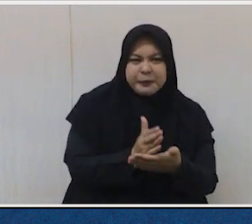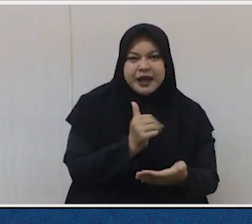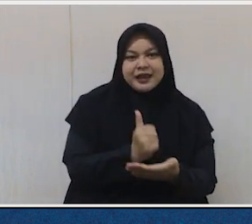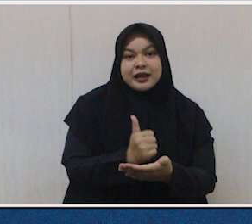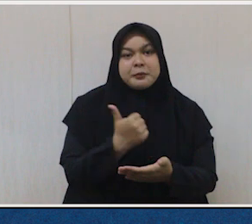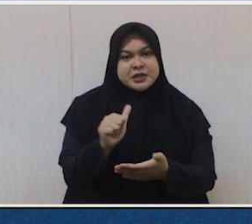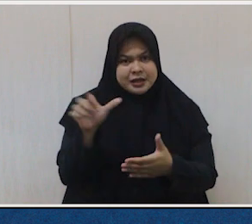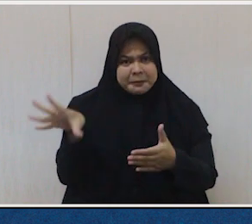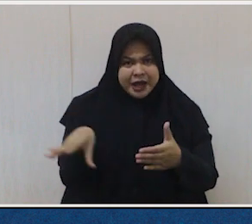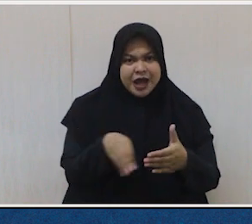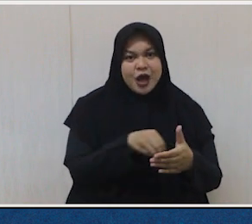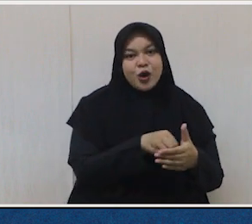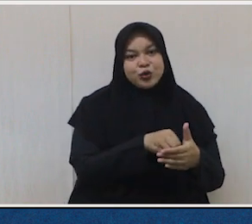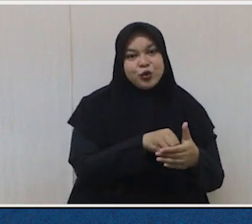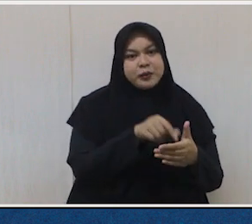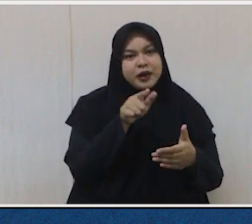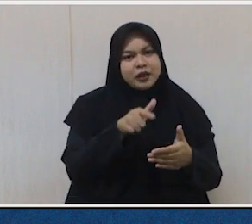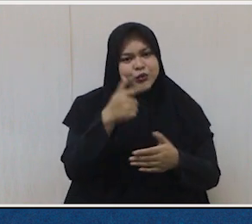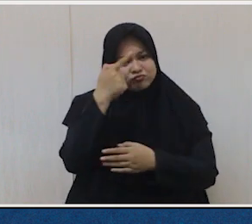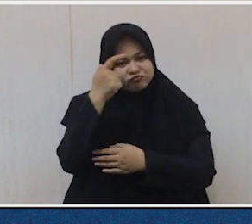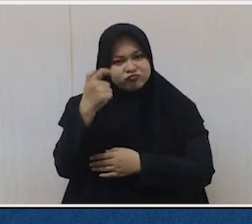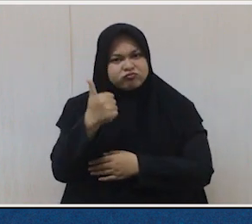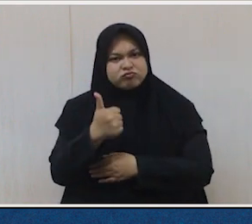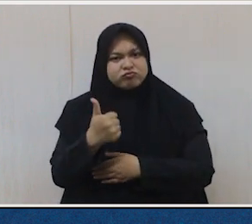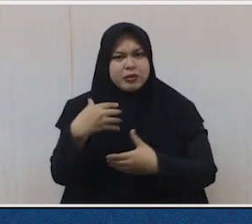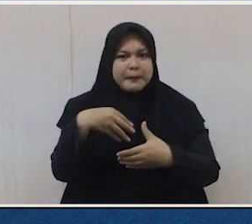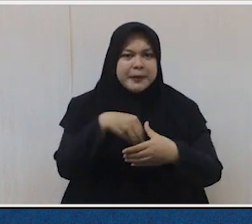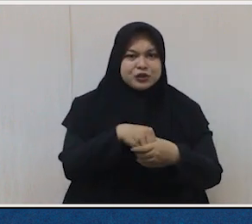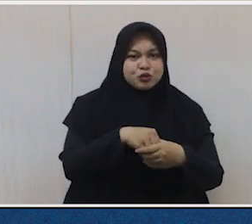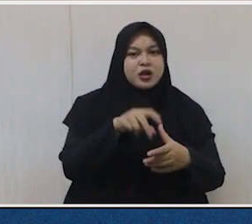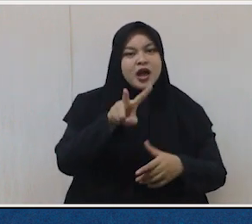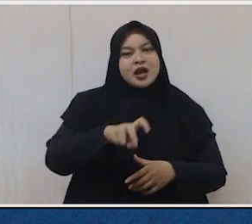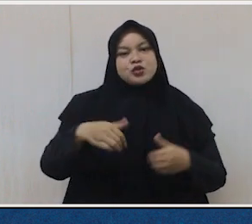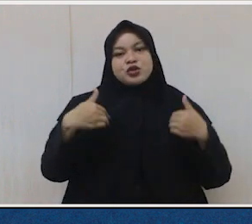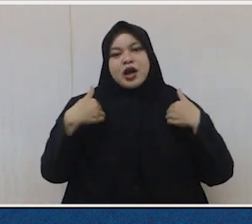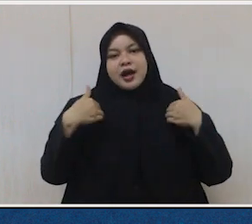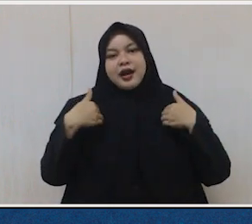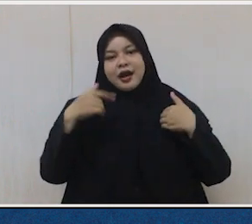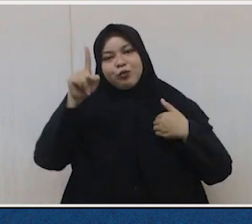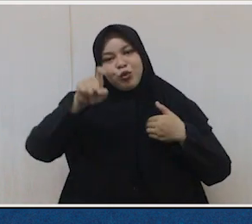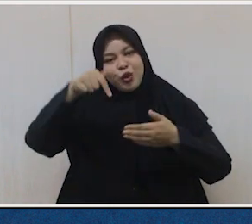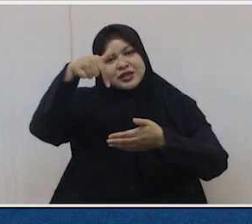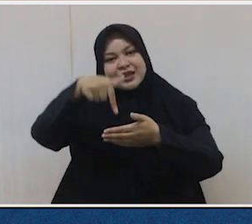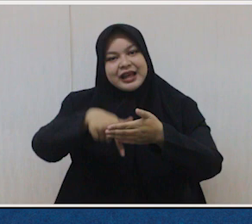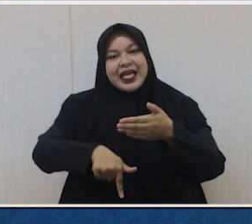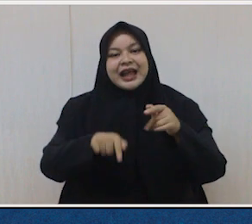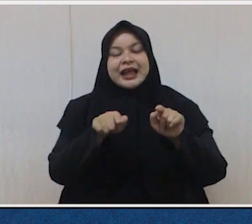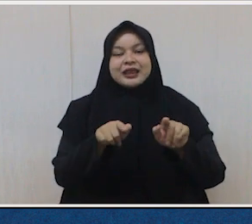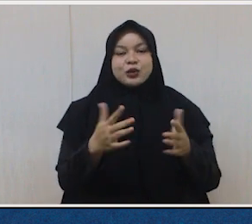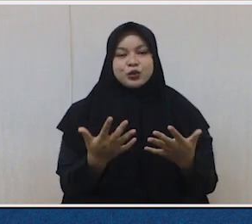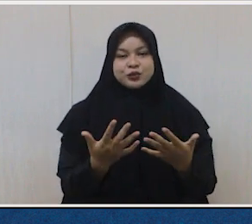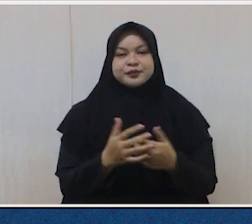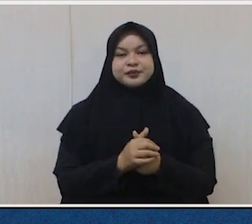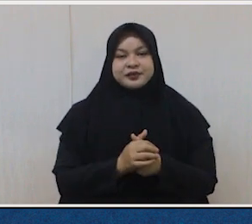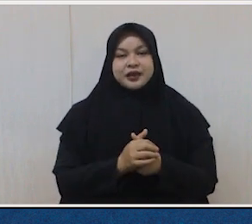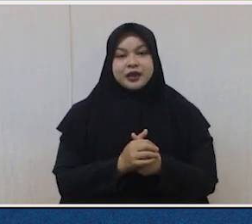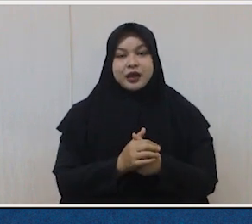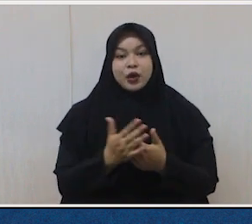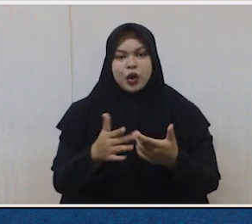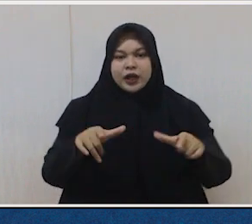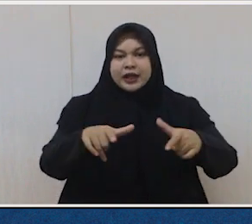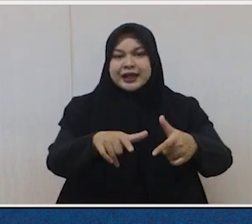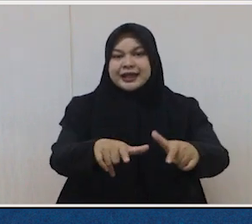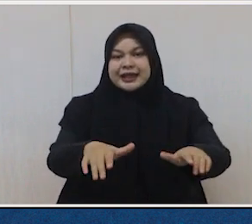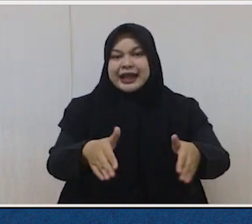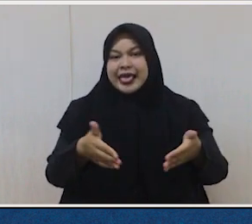sebegitu teryakinkannya bahwa memang itu harus harus ada dan kebutuhan meang sedetail itu atau juga karena memang di